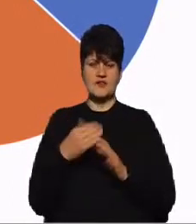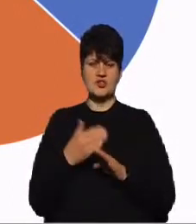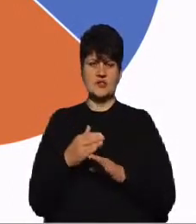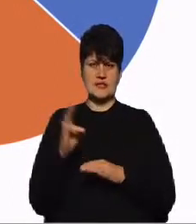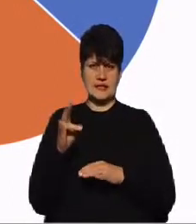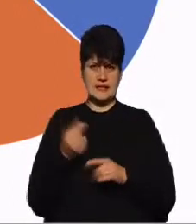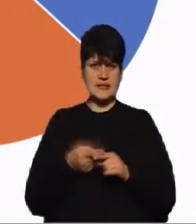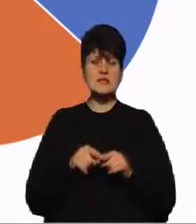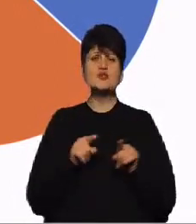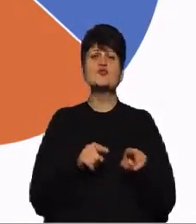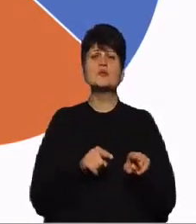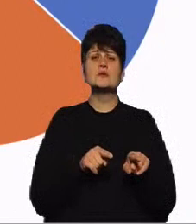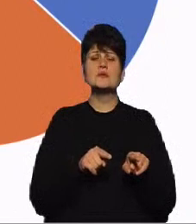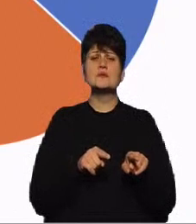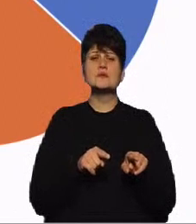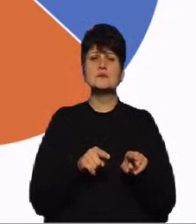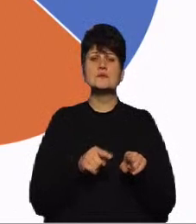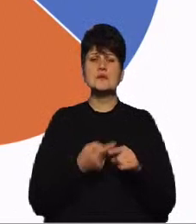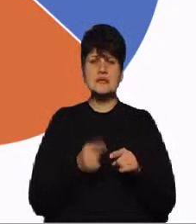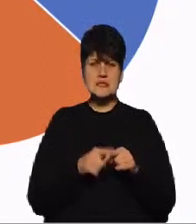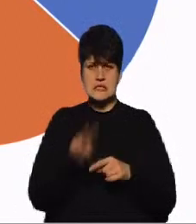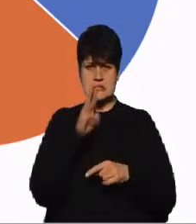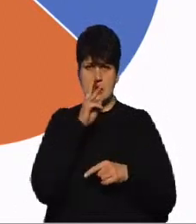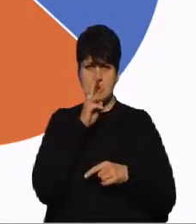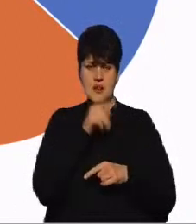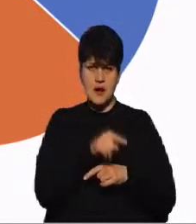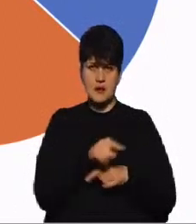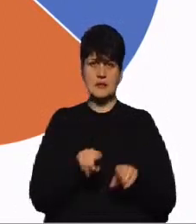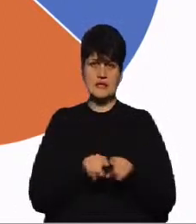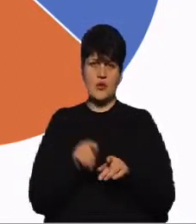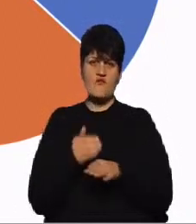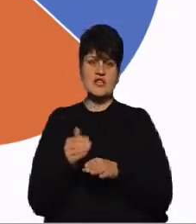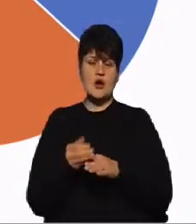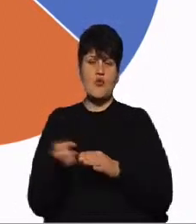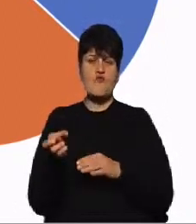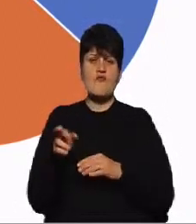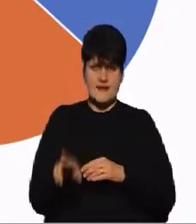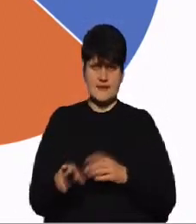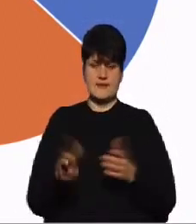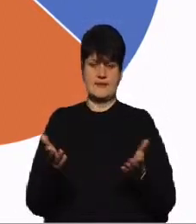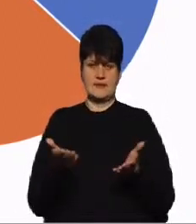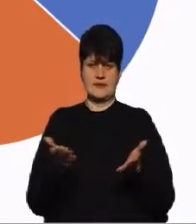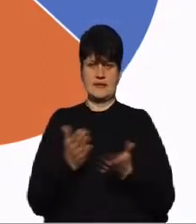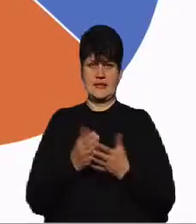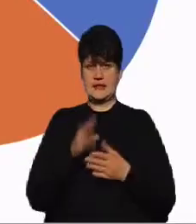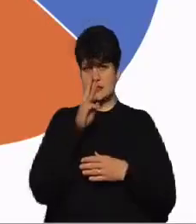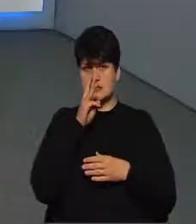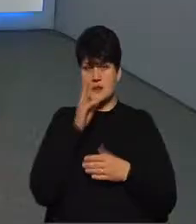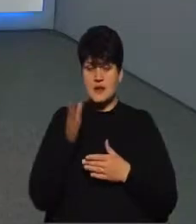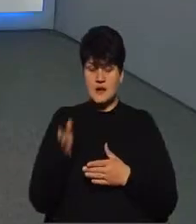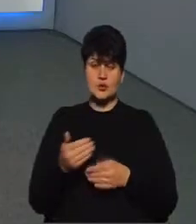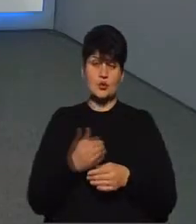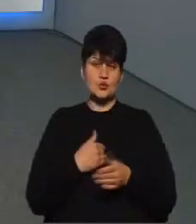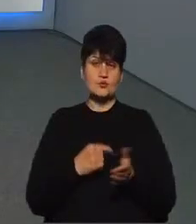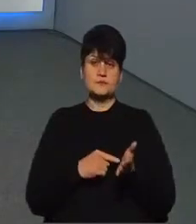що? Це заробітна плата, але також і відрахування, які йдуть на заробітну плату. Хочу зазначити, що в